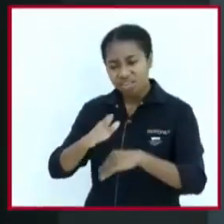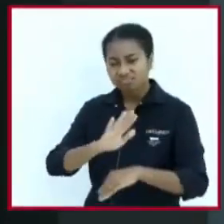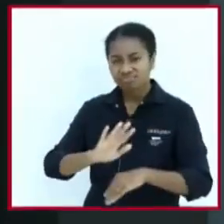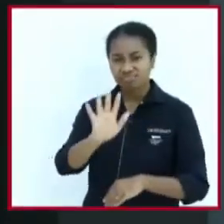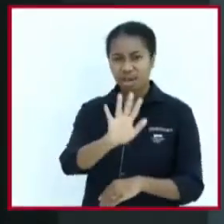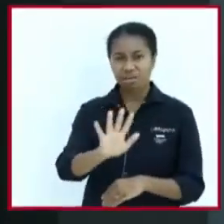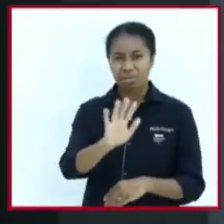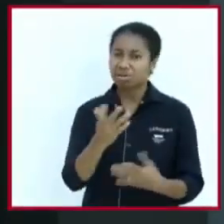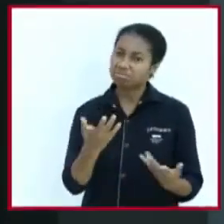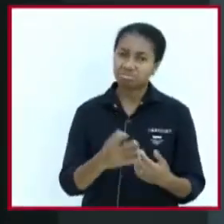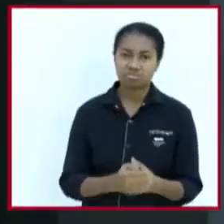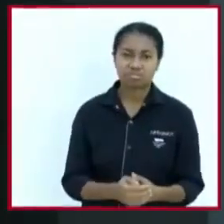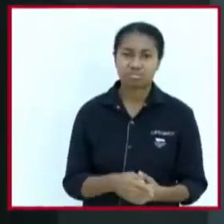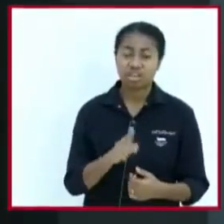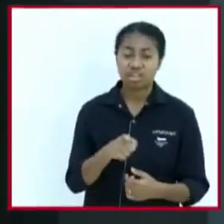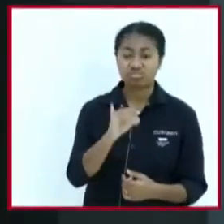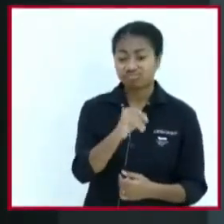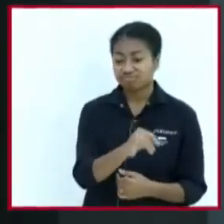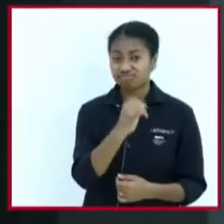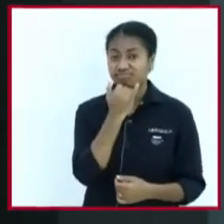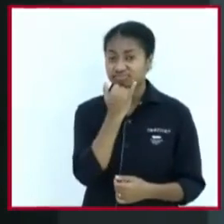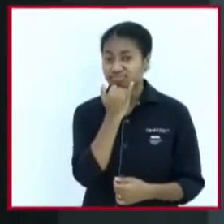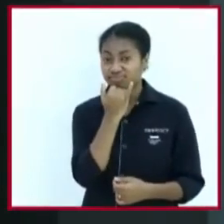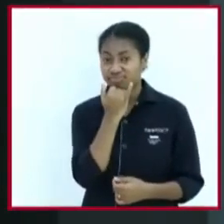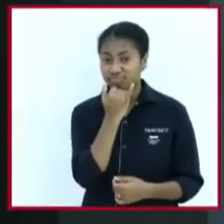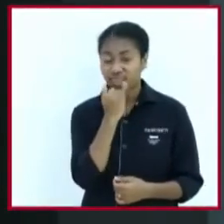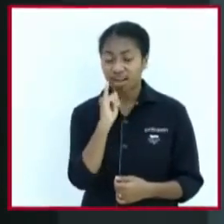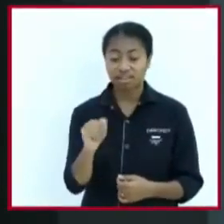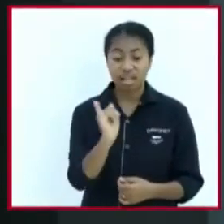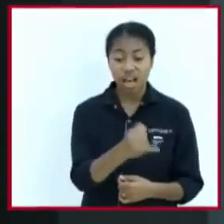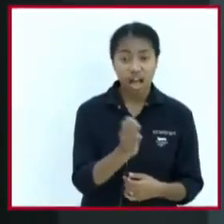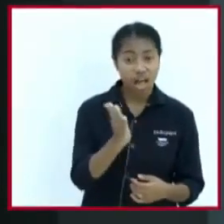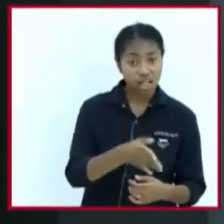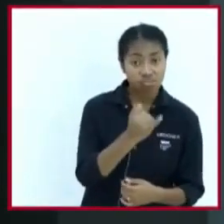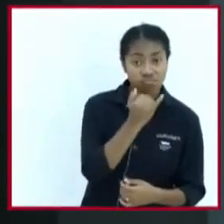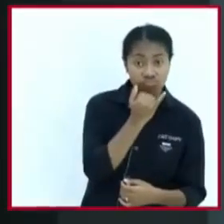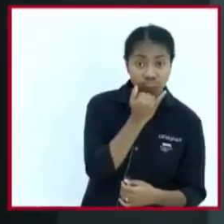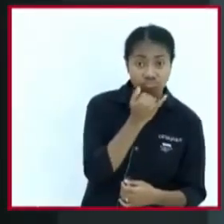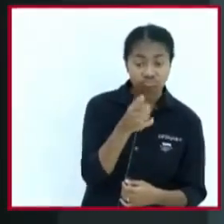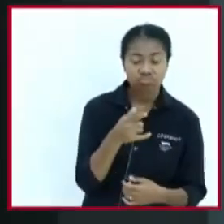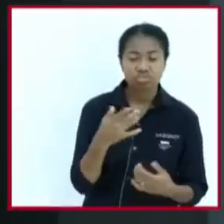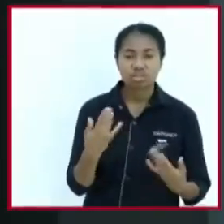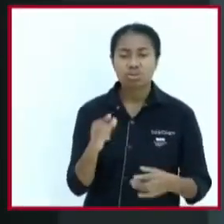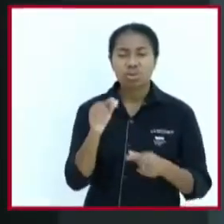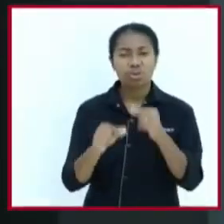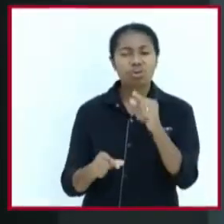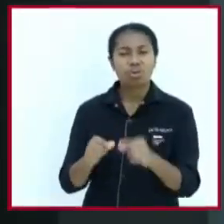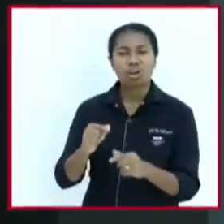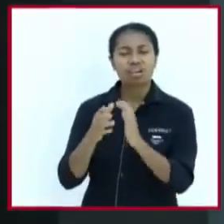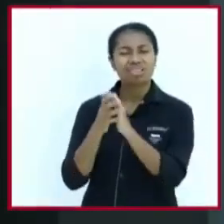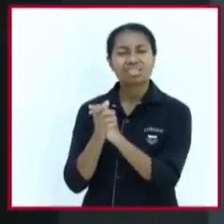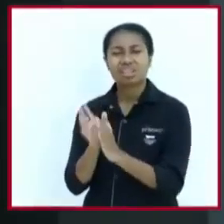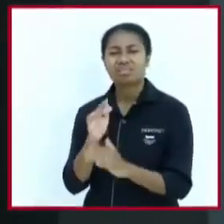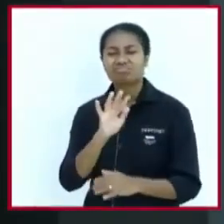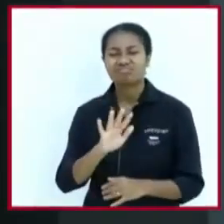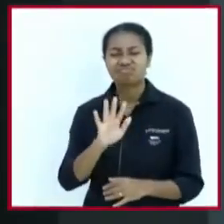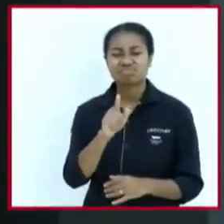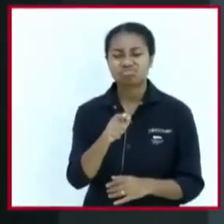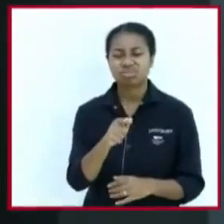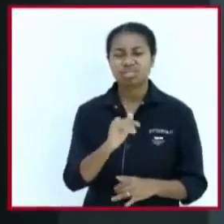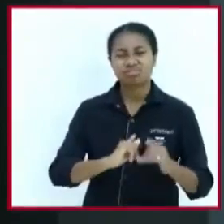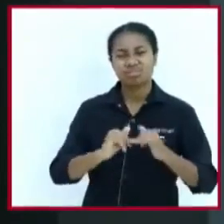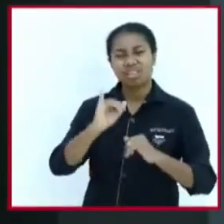ya dan itu juga salah kalau ada orang Kristen sekarang yang merasa lebih Ibrani dan orang Ibrani lebih Yahudi dan orang Yahudi